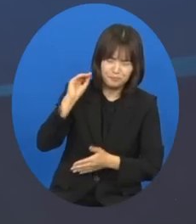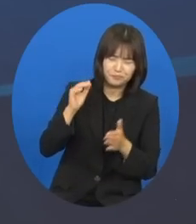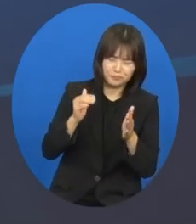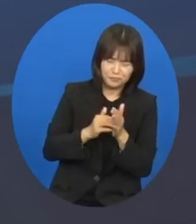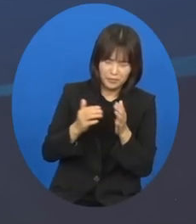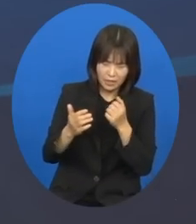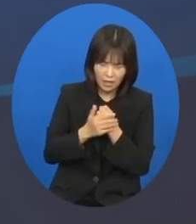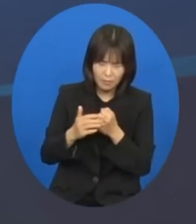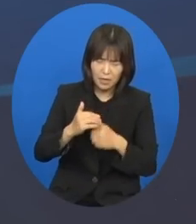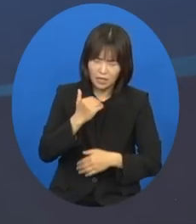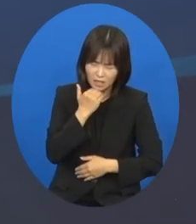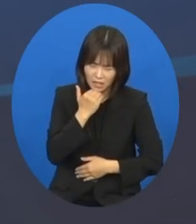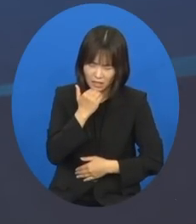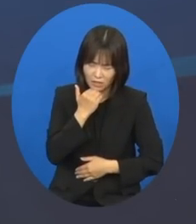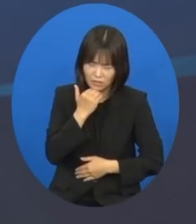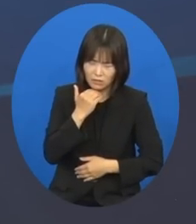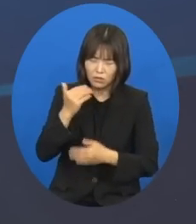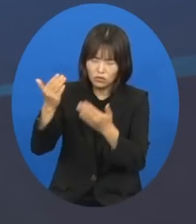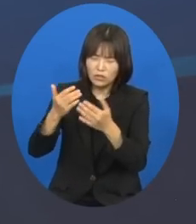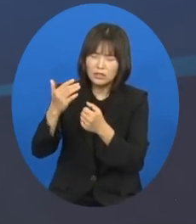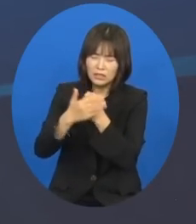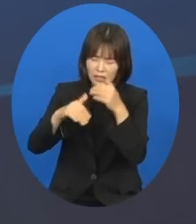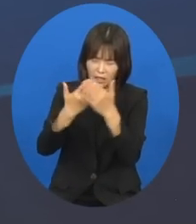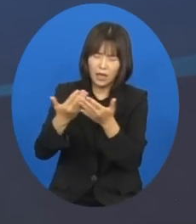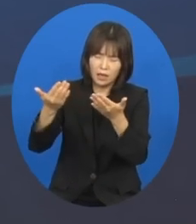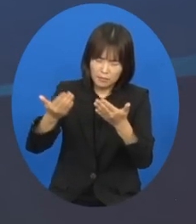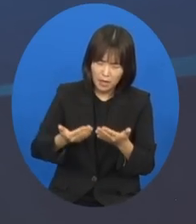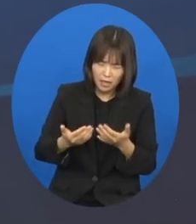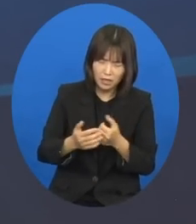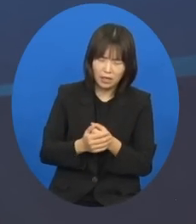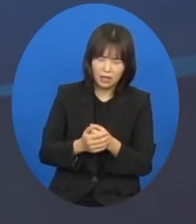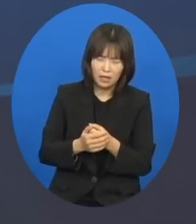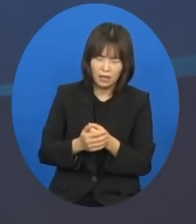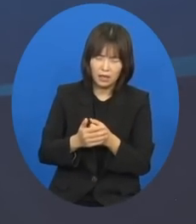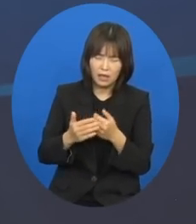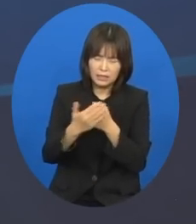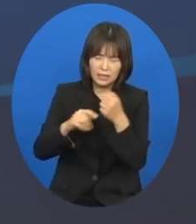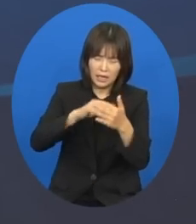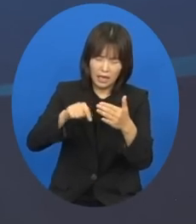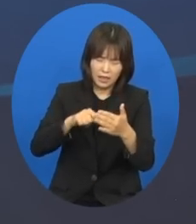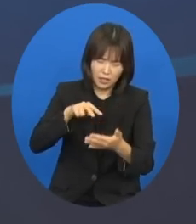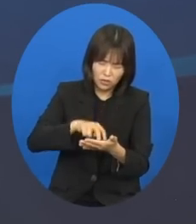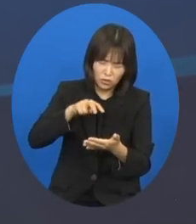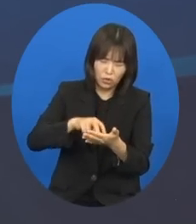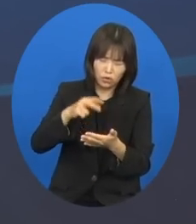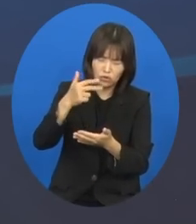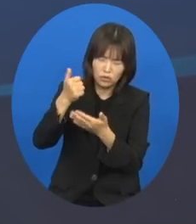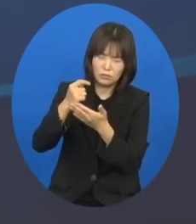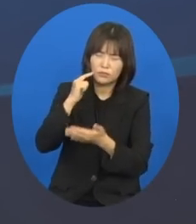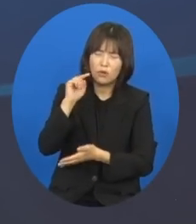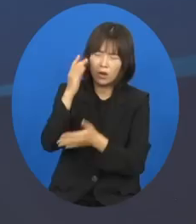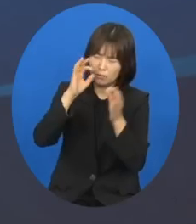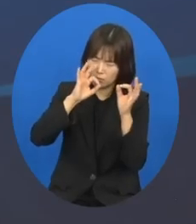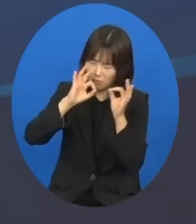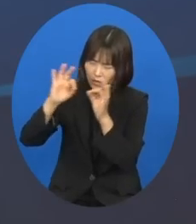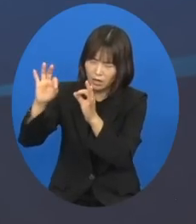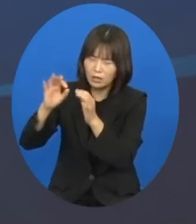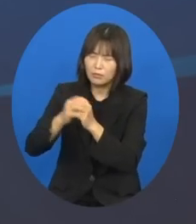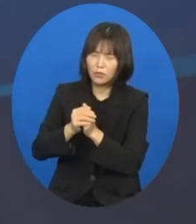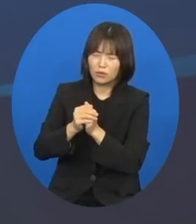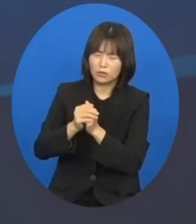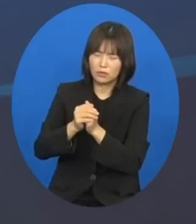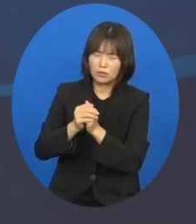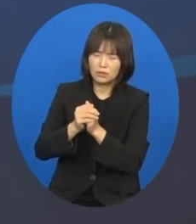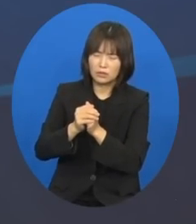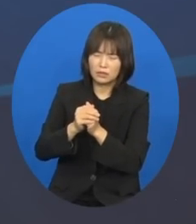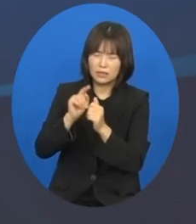주실 눈에 다 받아서 은혜 안에 뛰놀고 주의 영광 바라보는 하나님이 아둘람 기도의 밤 되게 하여 주옵소서 주님